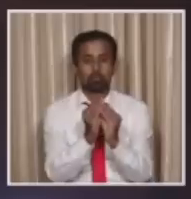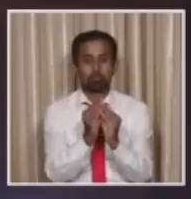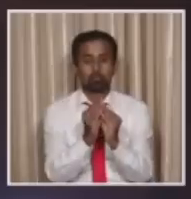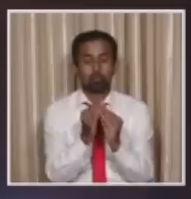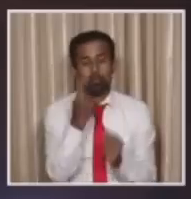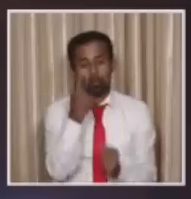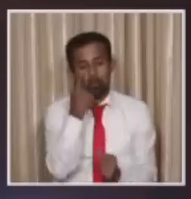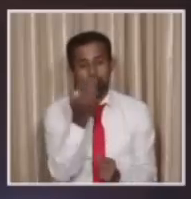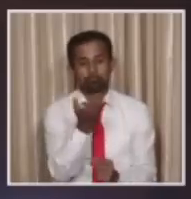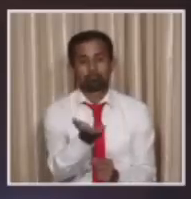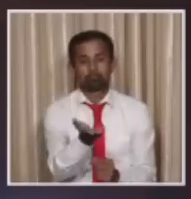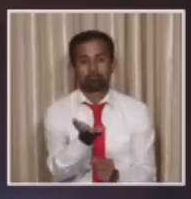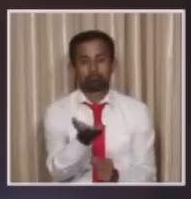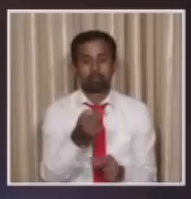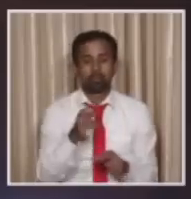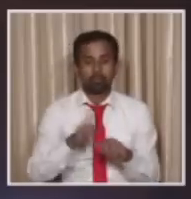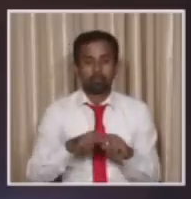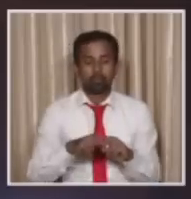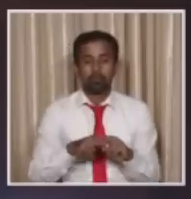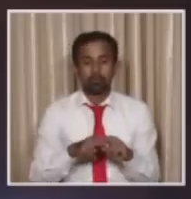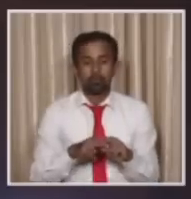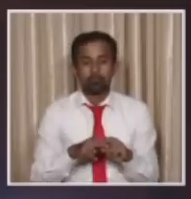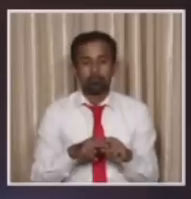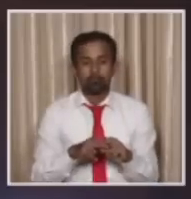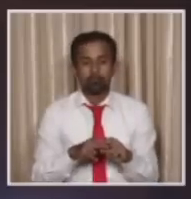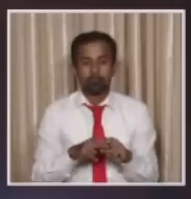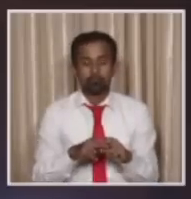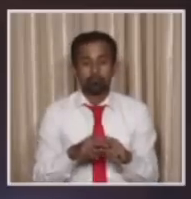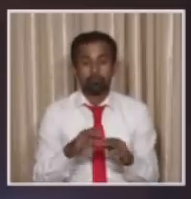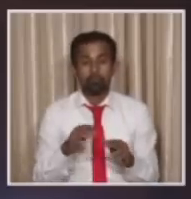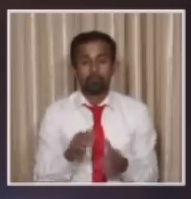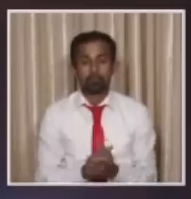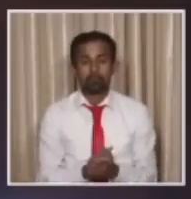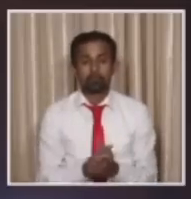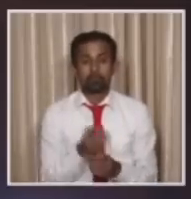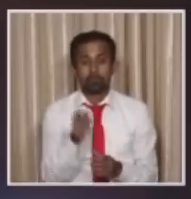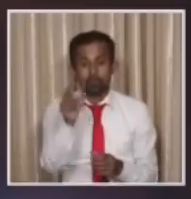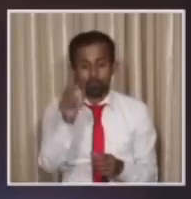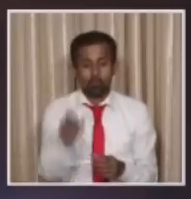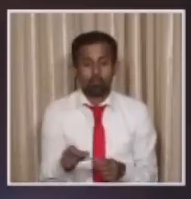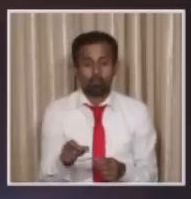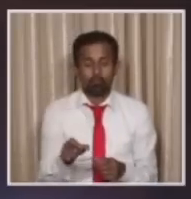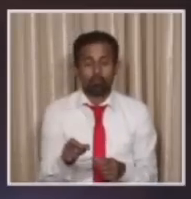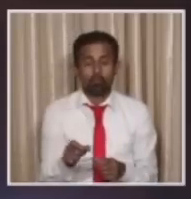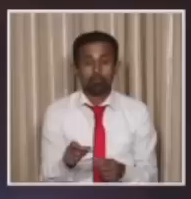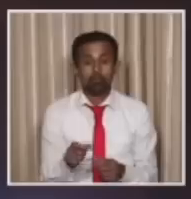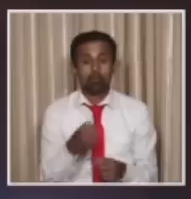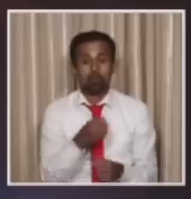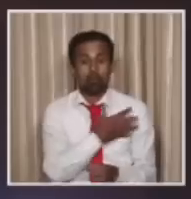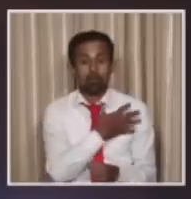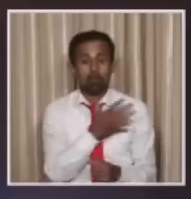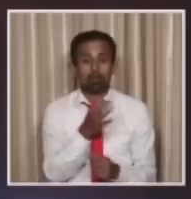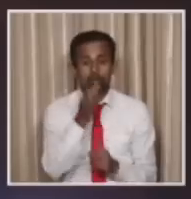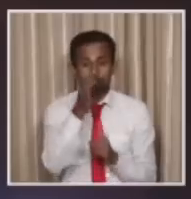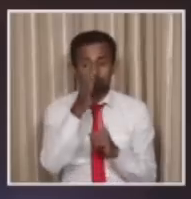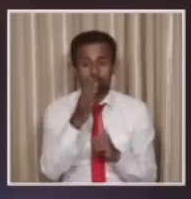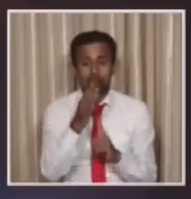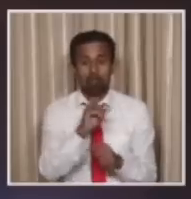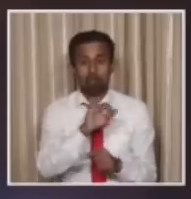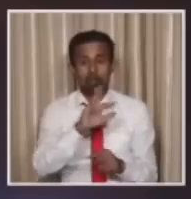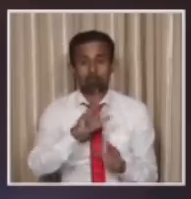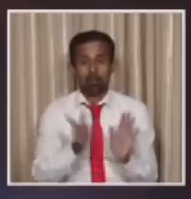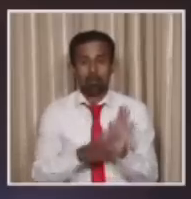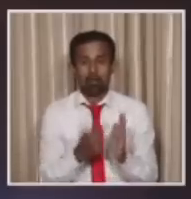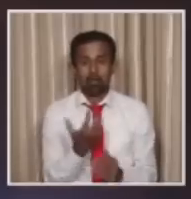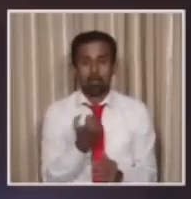අඬන විදිය බැලුවම. අපේ හිතවත් මගේ මිත්‍රයා ඔබතුමාට මිනිත්තු දෙකක කාලයක් තියෙනවා. ඔබතුමා මේ ගෝඨාභය ජනාධිපති කරන්න 69 ලක්ෂ